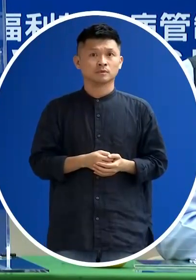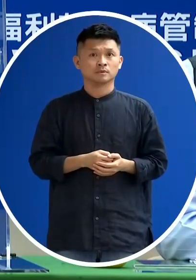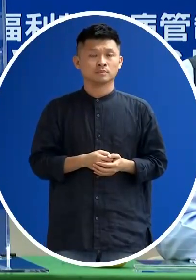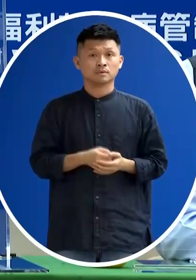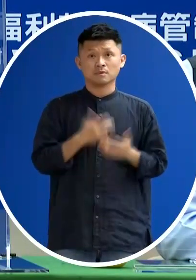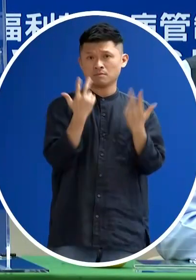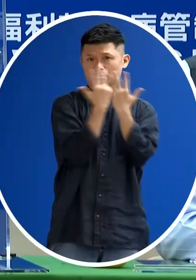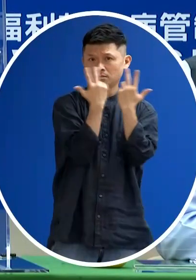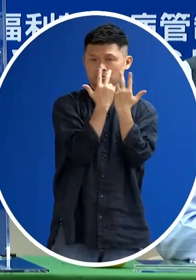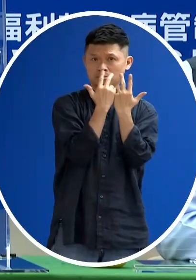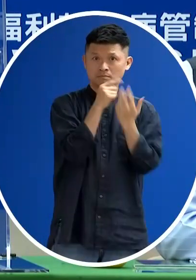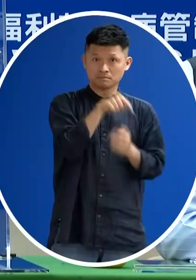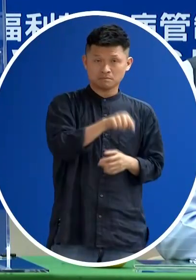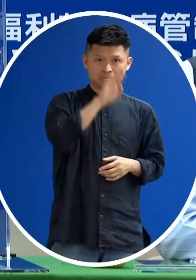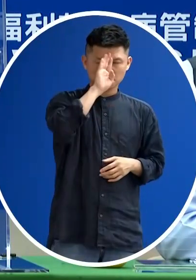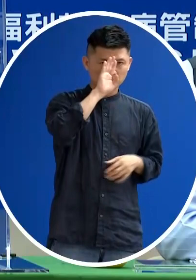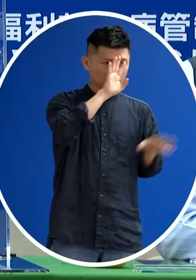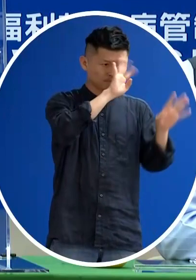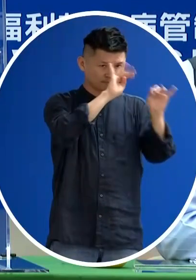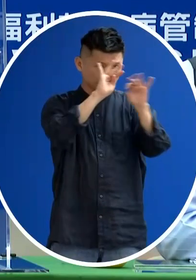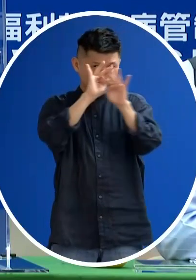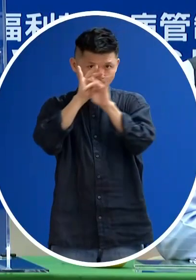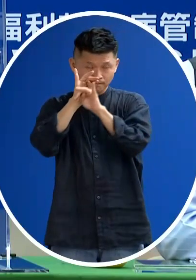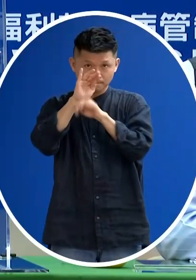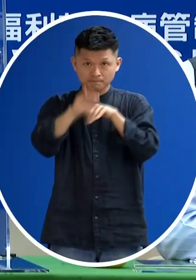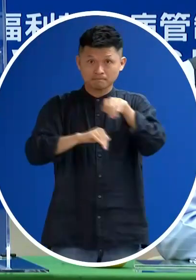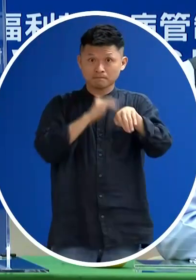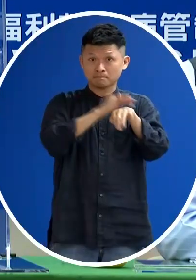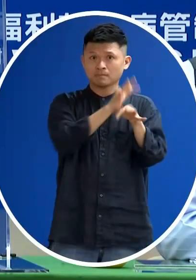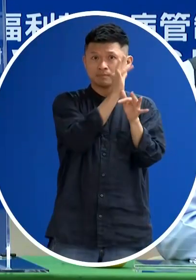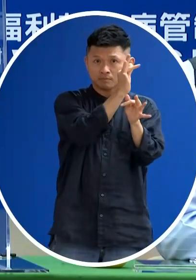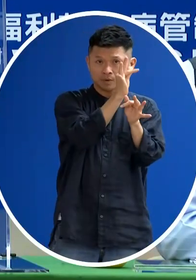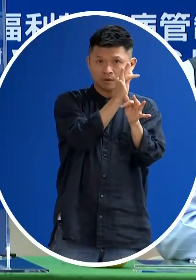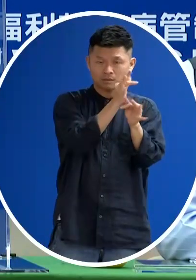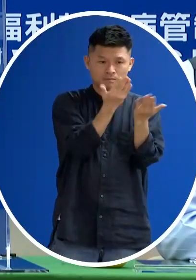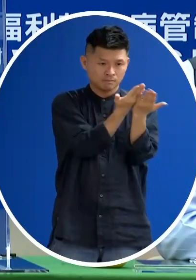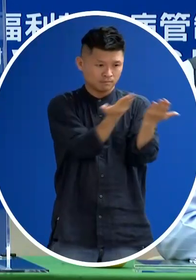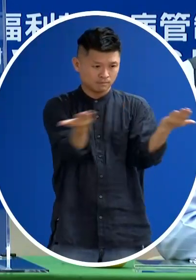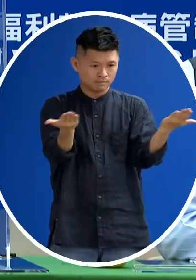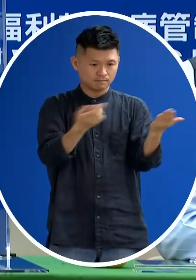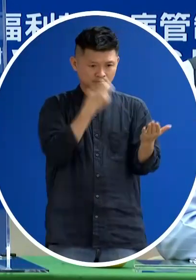那个新北这边的疫调哈，在完成以后，那比较能够看得出来它的一个全貌。